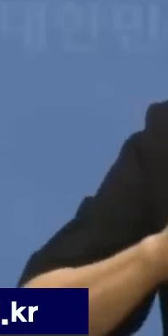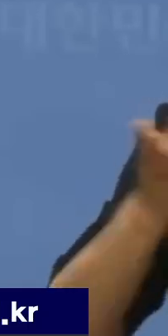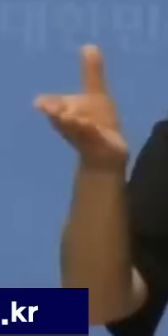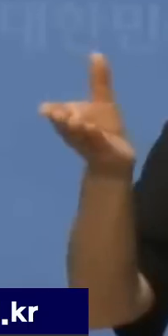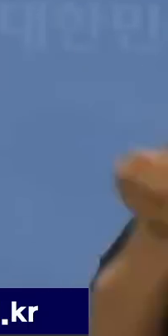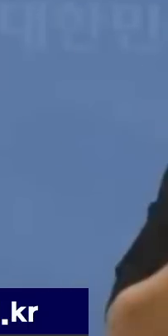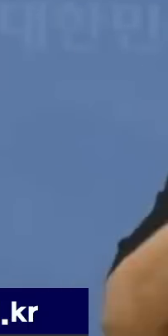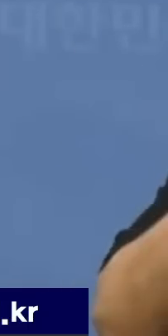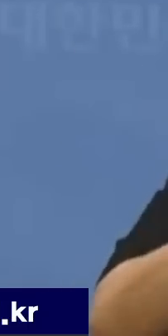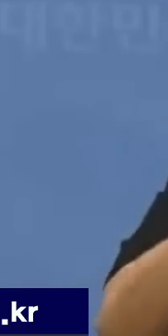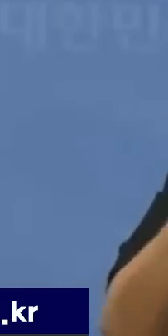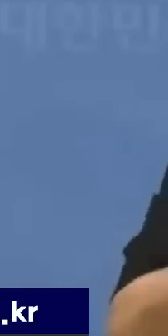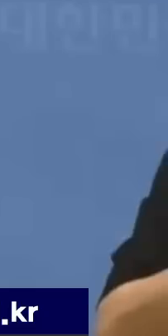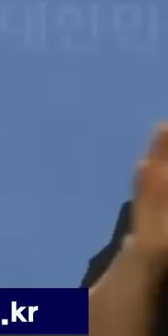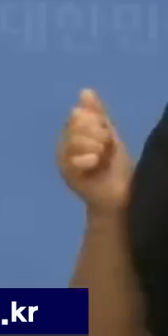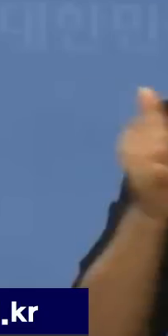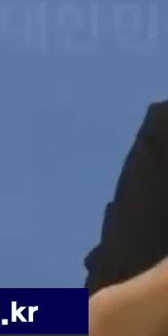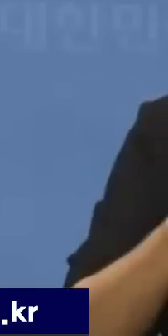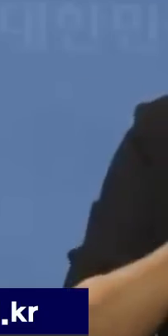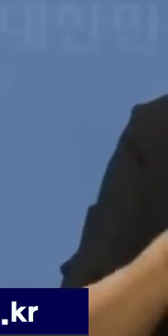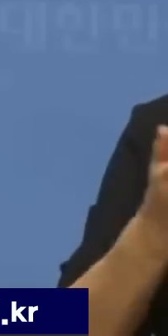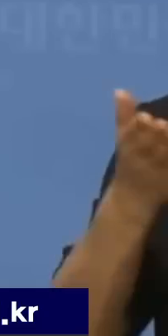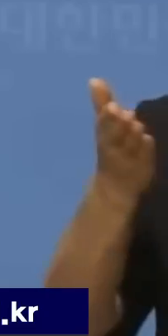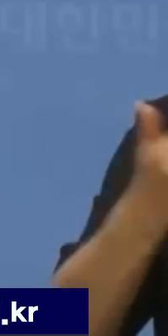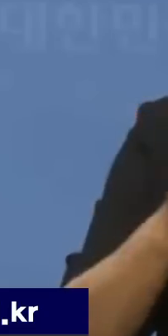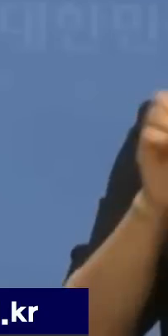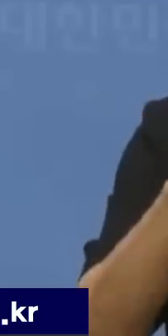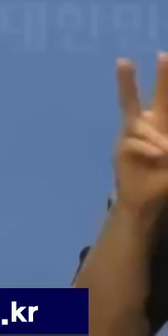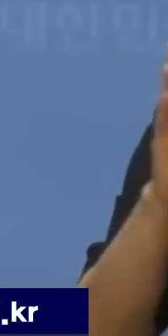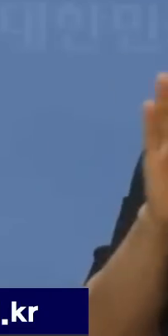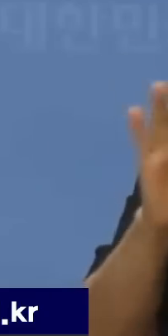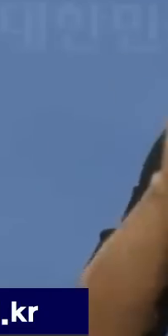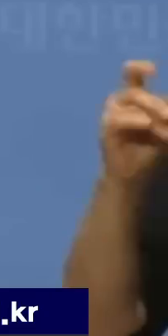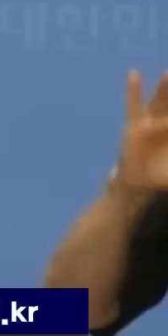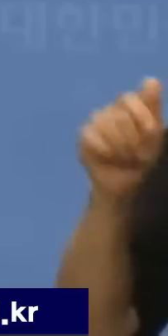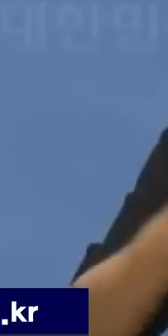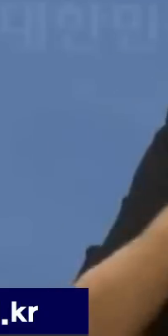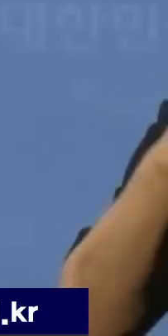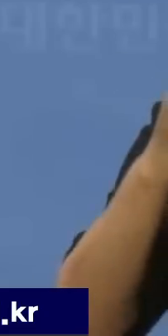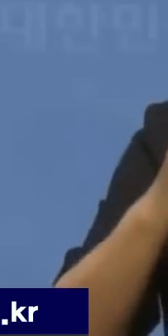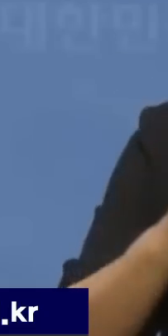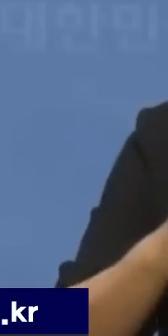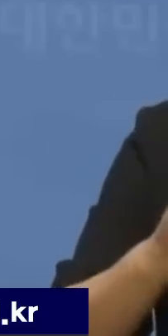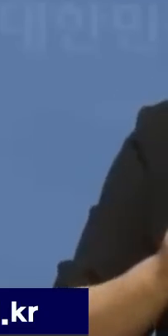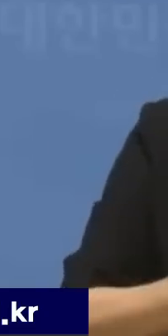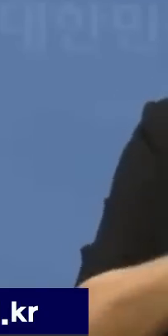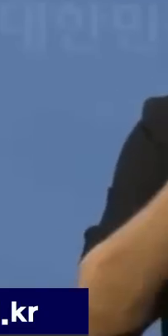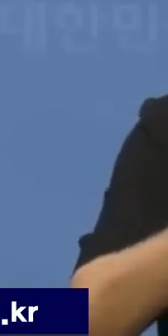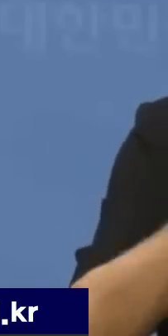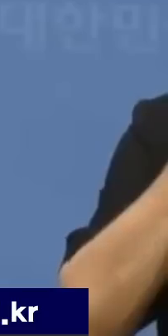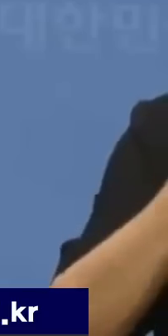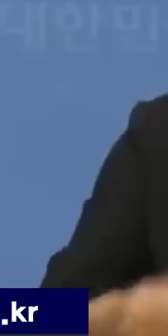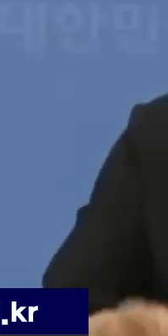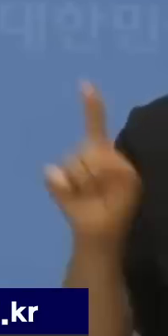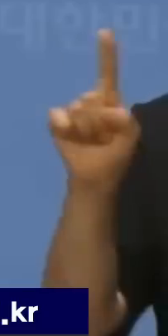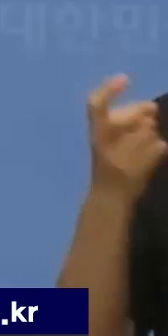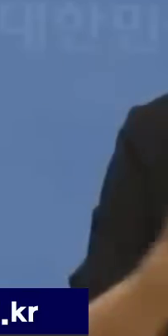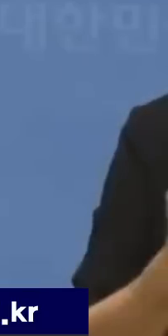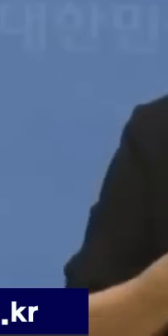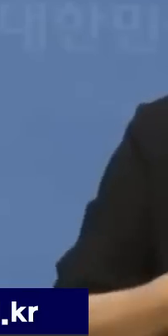문제를 얘기했고 의원 속에서 저 양희원영 의원이 36조 한전적자는 어떻게 할 거냐고